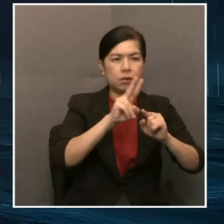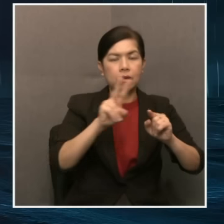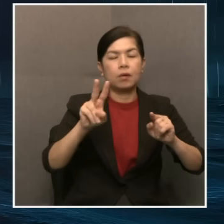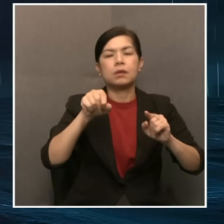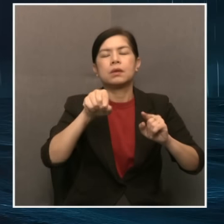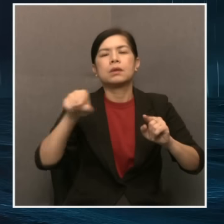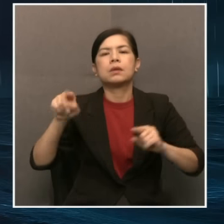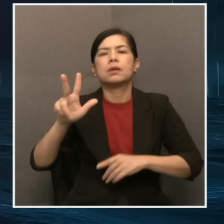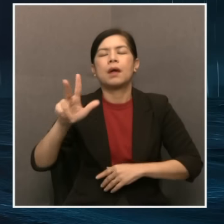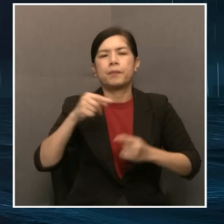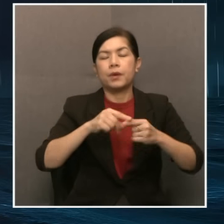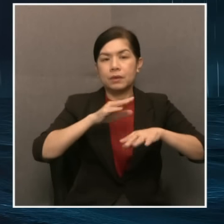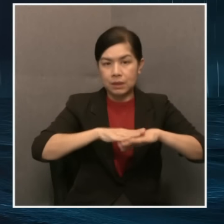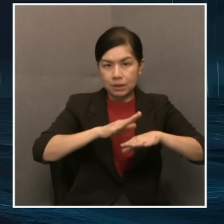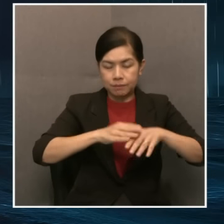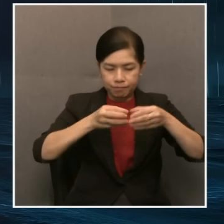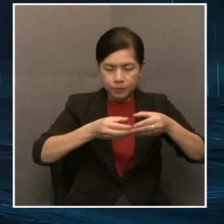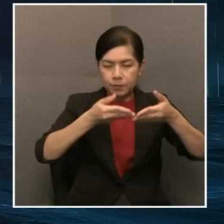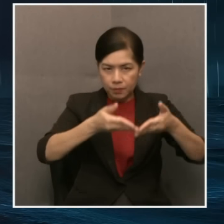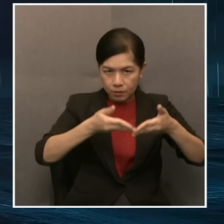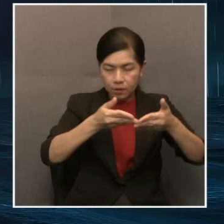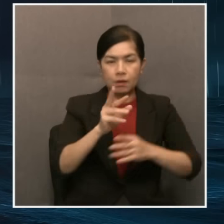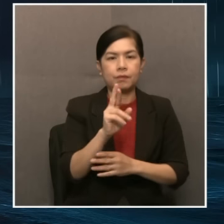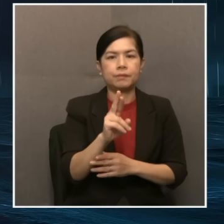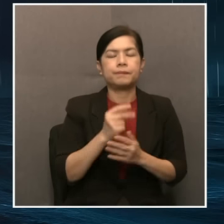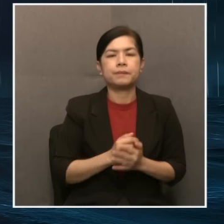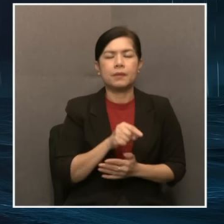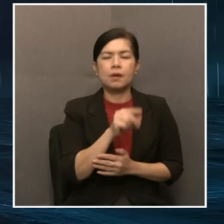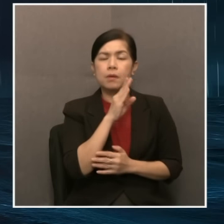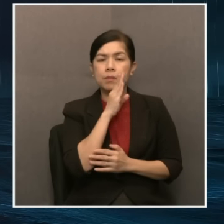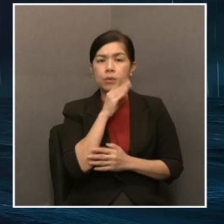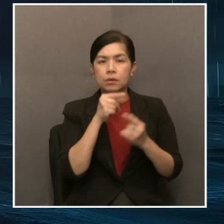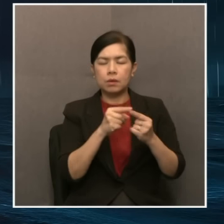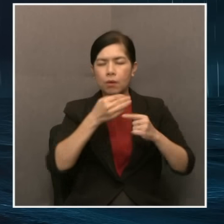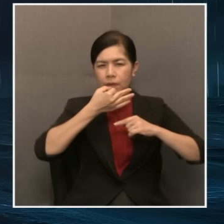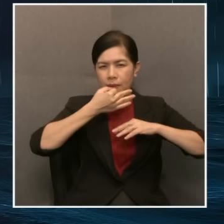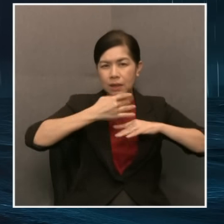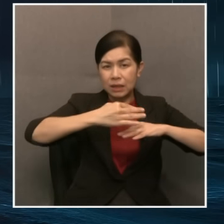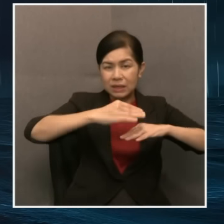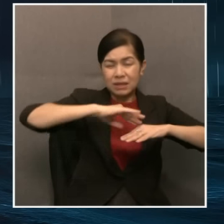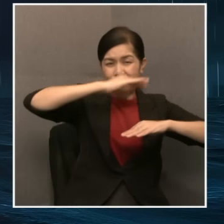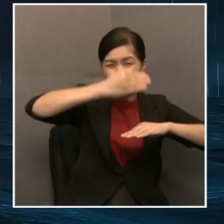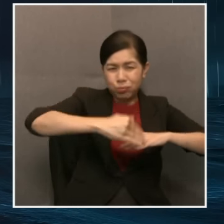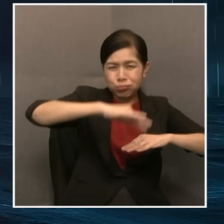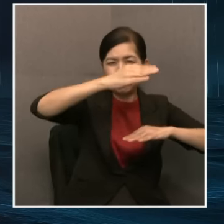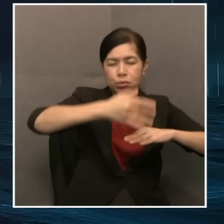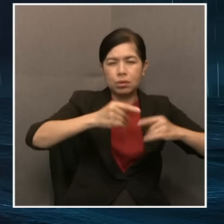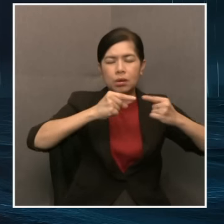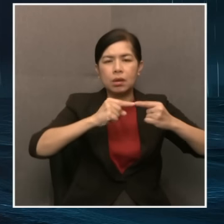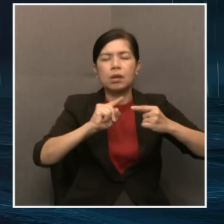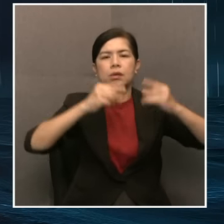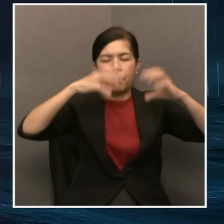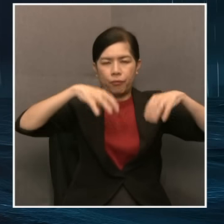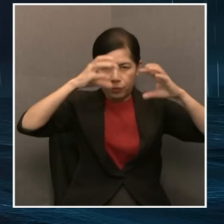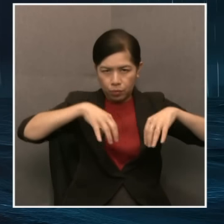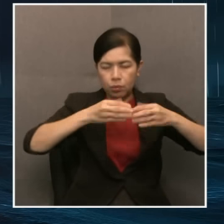าวเรือเดินเรือด้วยความระมัดระวังหลีกเลี่ยงการเดินเรือในบริเวณที่มีฝนฟ้าคะนองเรือเล็กควรงดออกจากฝั่ง